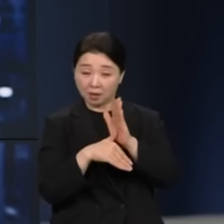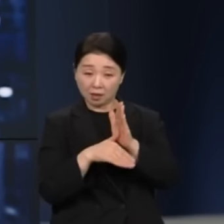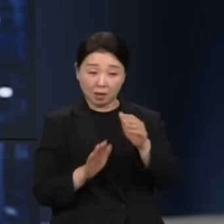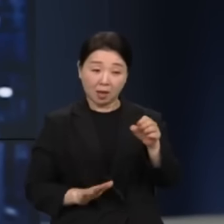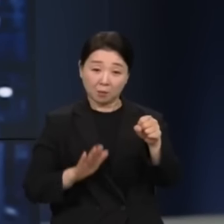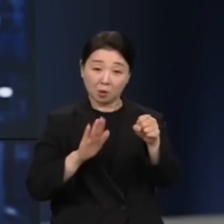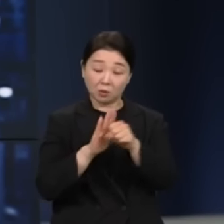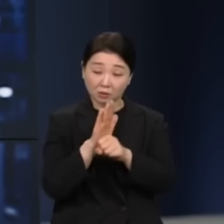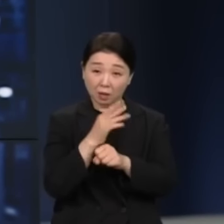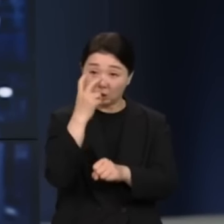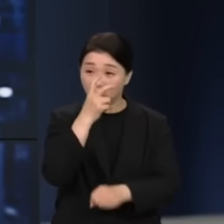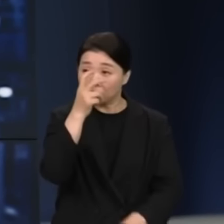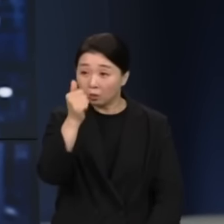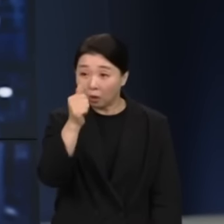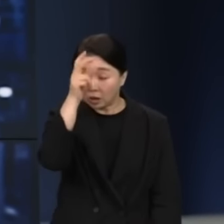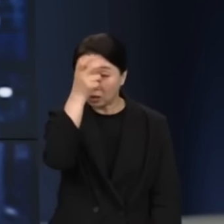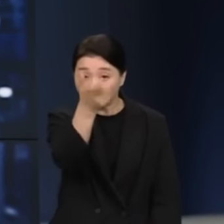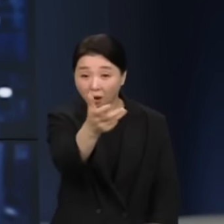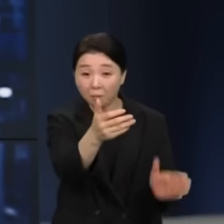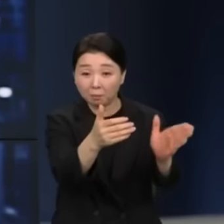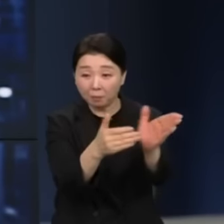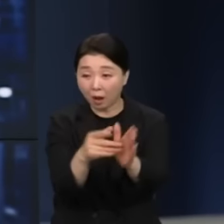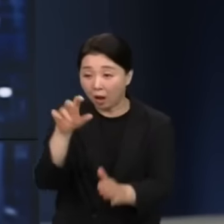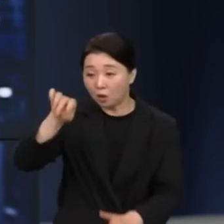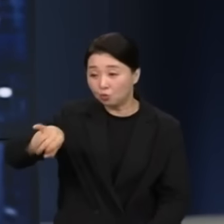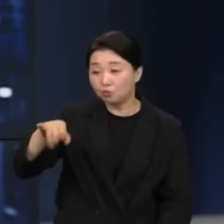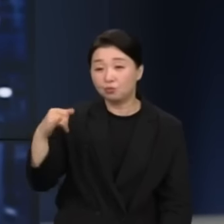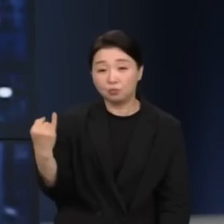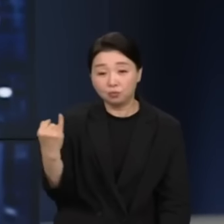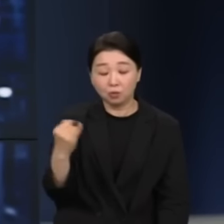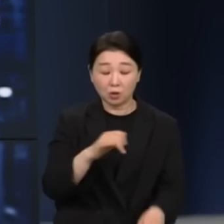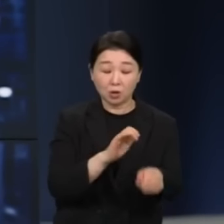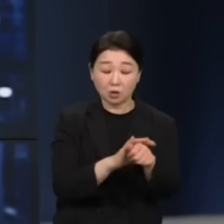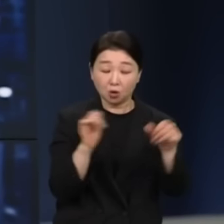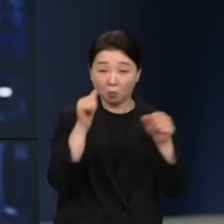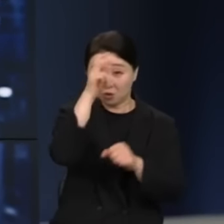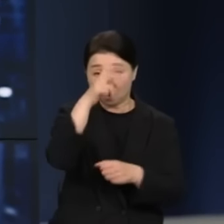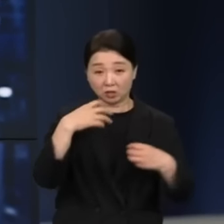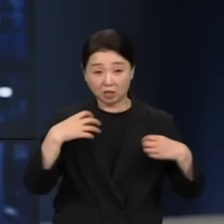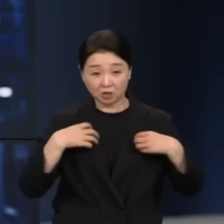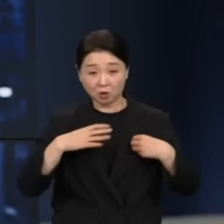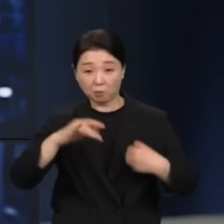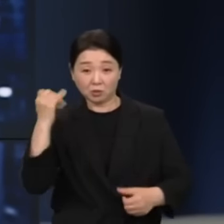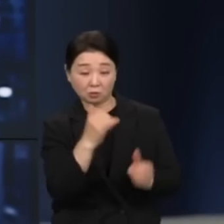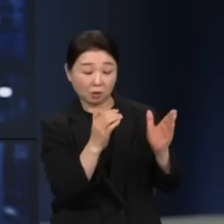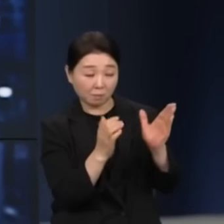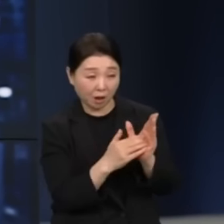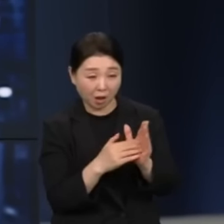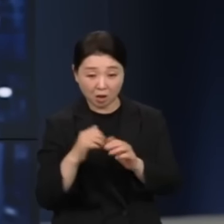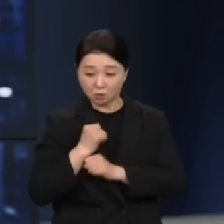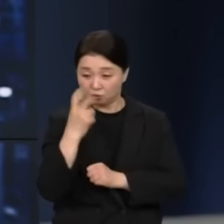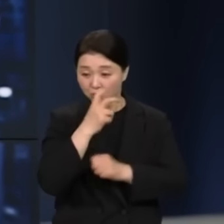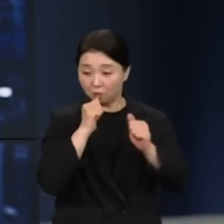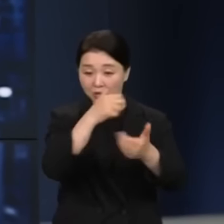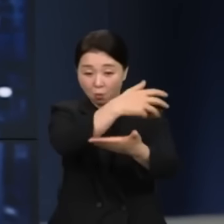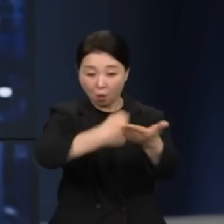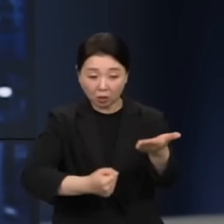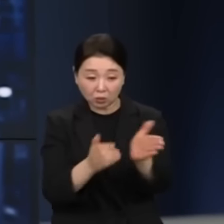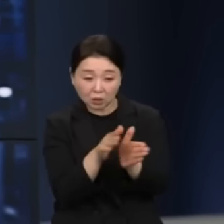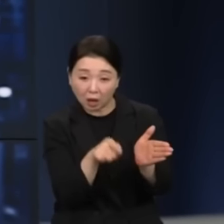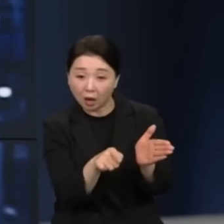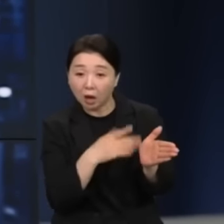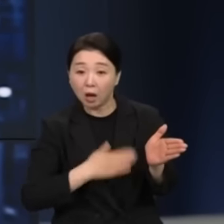수사단이 경찰로 넘긴 사건을 유재은 법무관리관이 경북경찰에 먼저 전화를 해서 군검찰이 회수를 시작한 것이다 이렇게 알려져